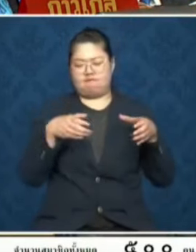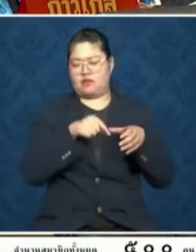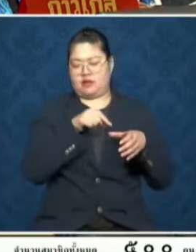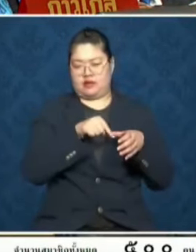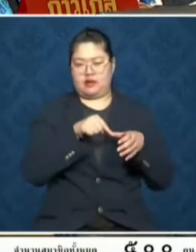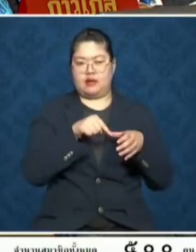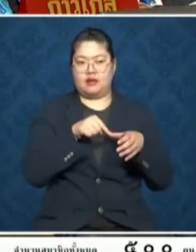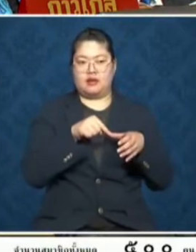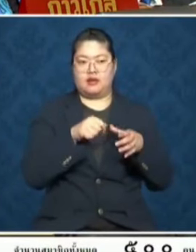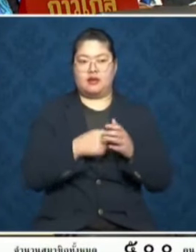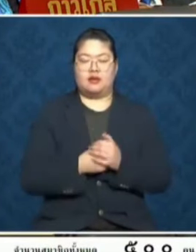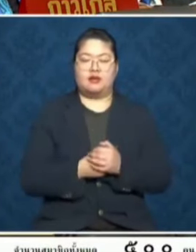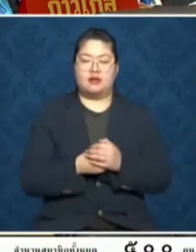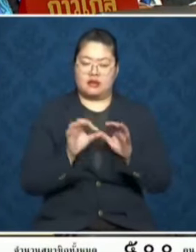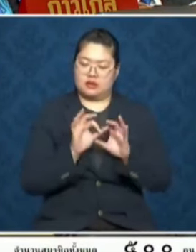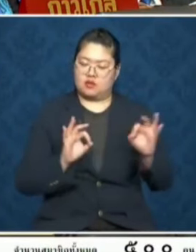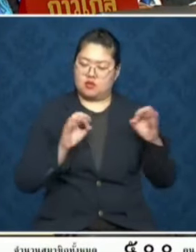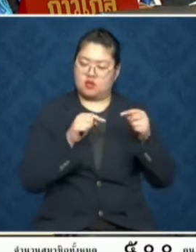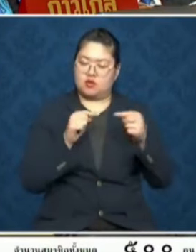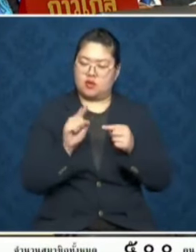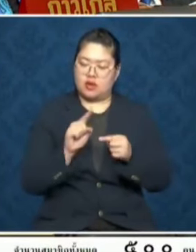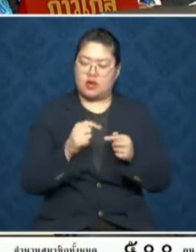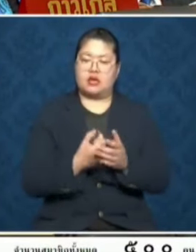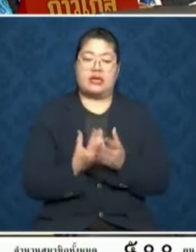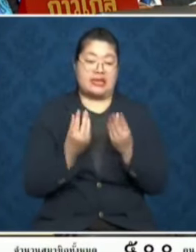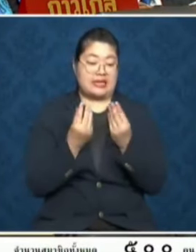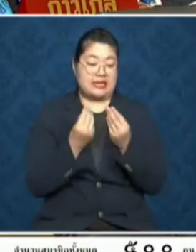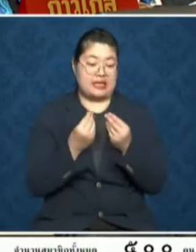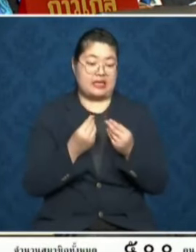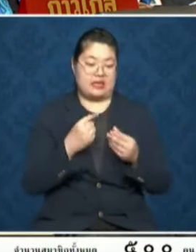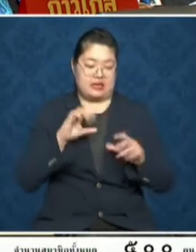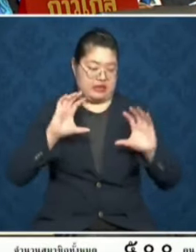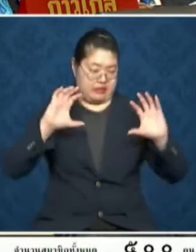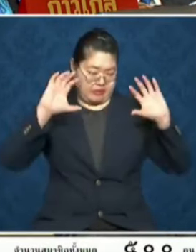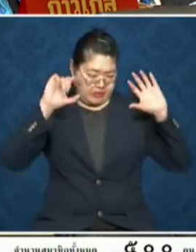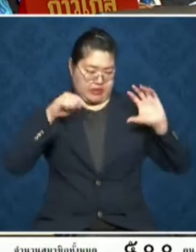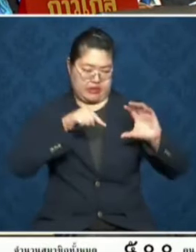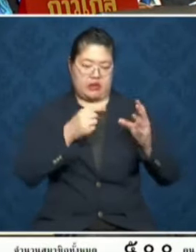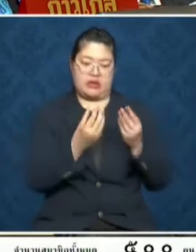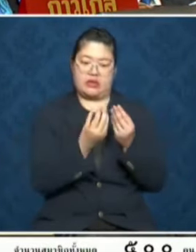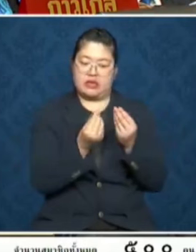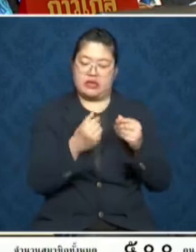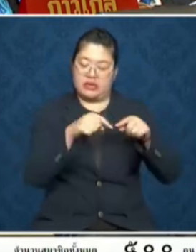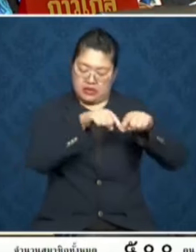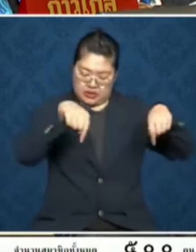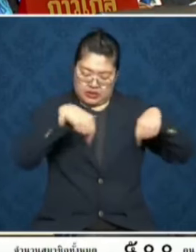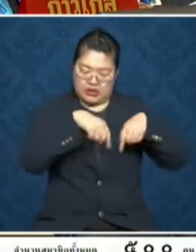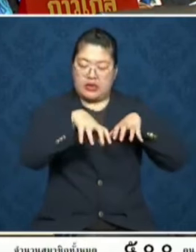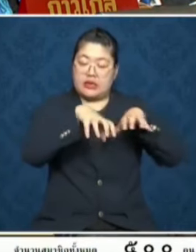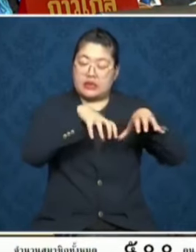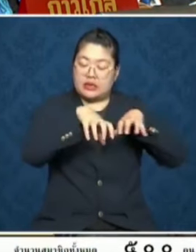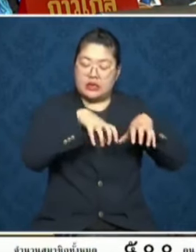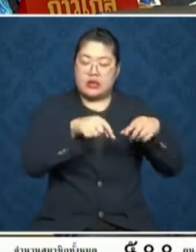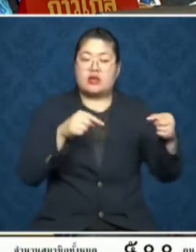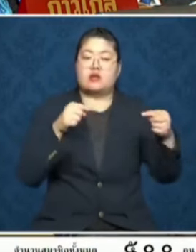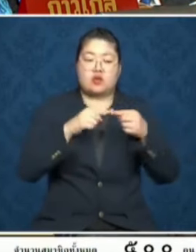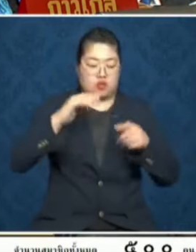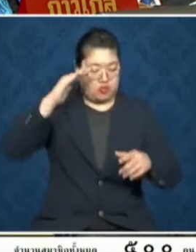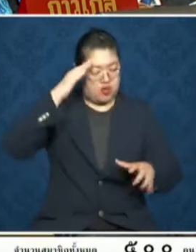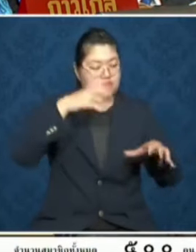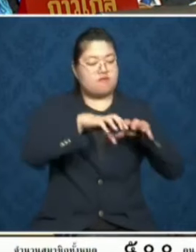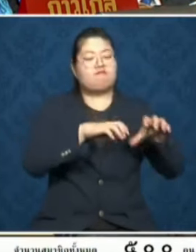ด์ลอร์ดแล้วก็เป็นทั้งเดเวลลอปเปอร์ค่ะใช้ที่ดินของรัฐไปทำโครงการที่ดินจัดสรรในที่อยู่ภายใต้การดูแลของกองทัพ